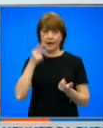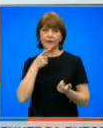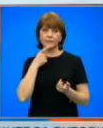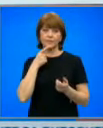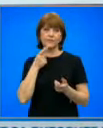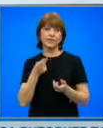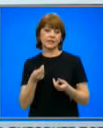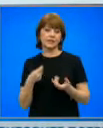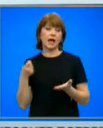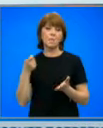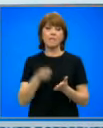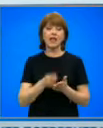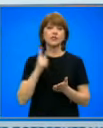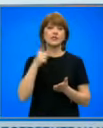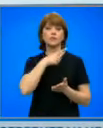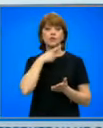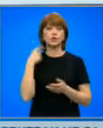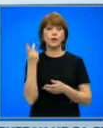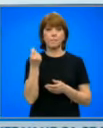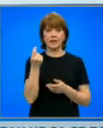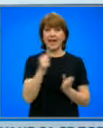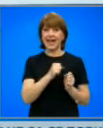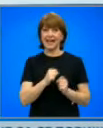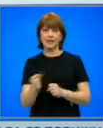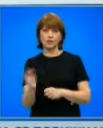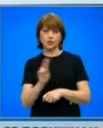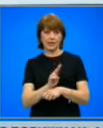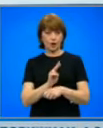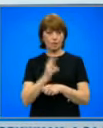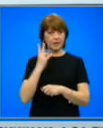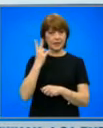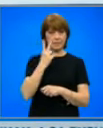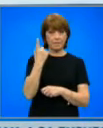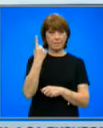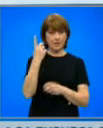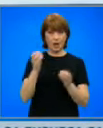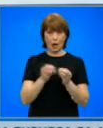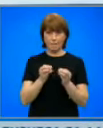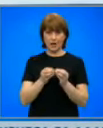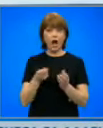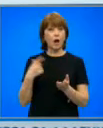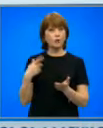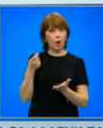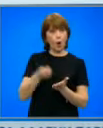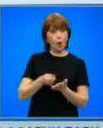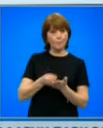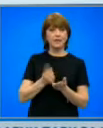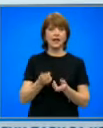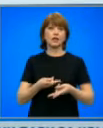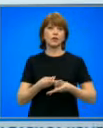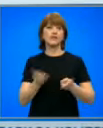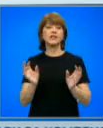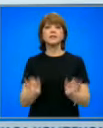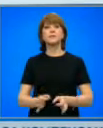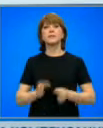синьо гориво ще бъдат прекратени. А в късния следобед стана ясно, че от 1 април тези купувачи ще трябва да откриват специални руски